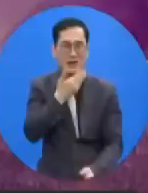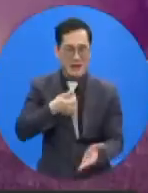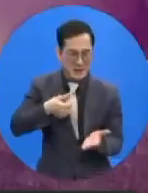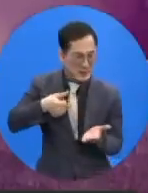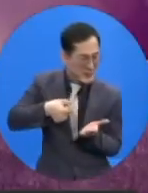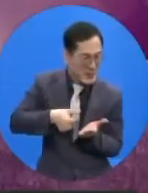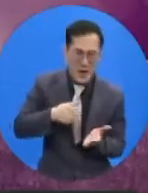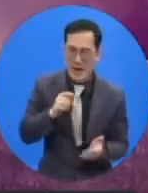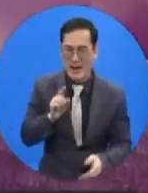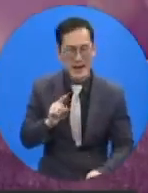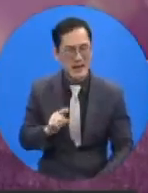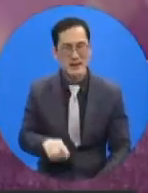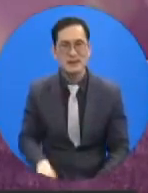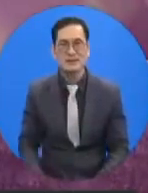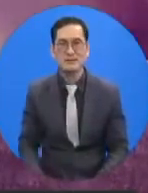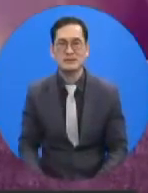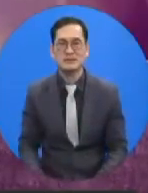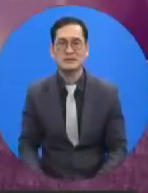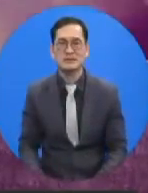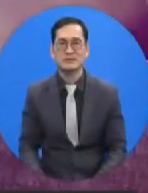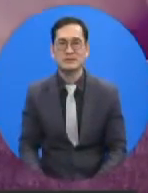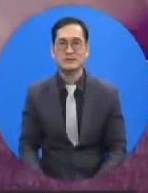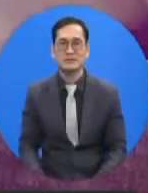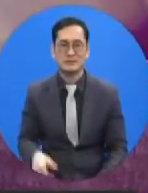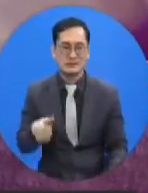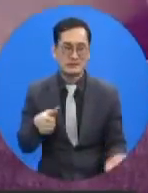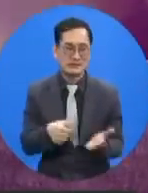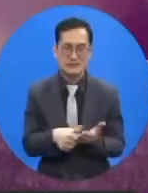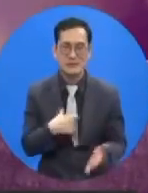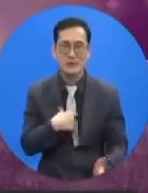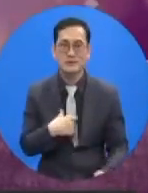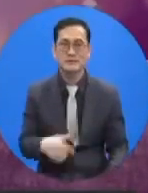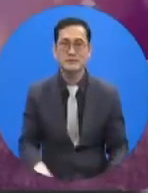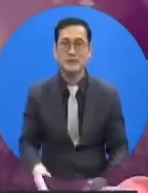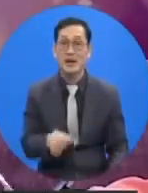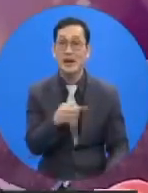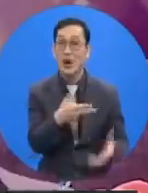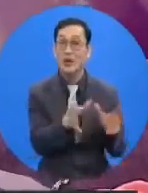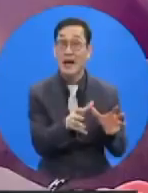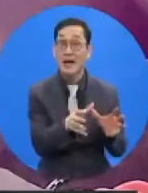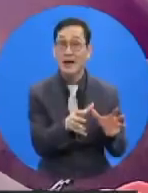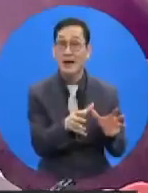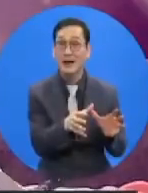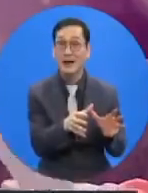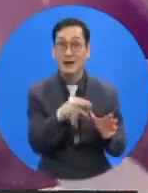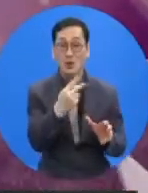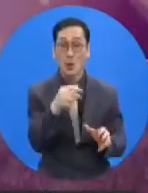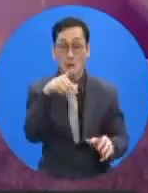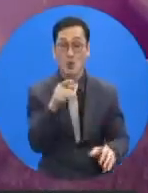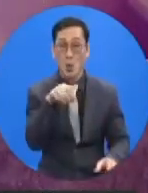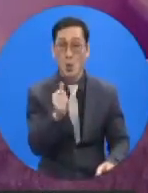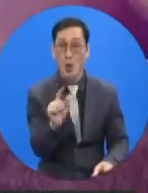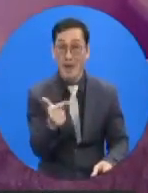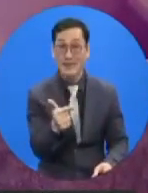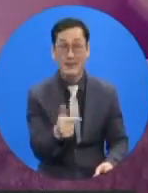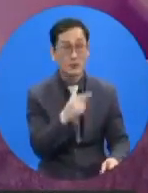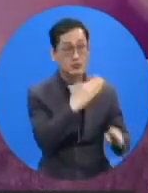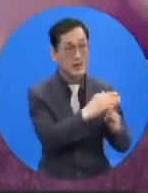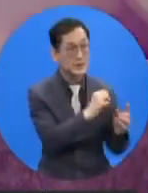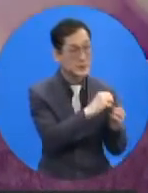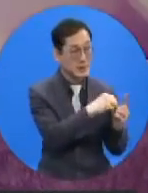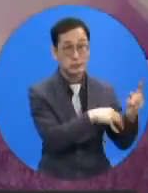생각나는지 모르겠습니다. 일단 여당의 도종환 의원이 북한이 미사일을 쏘는 것과 관련해서 북한을 두둔했다라는